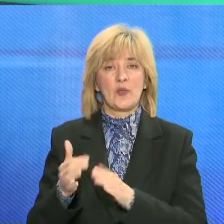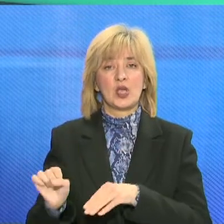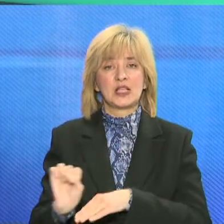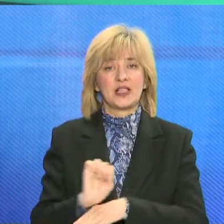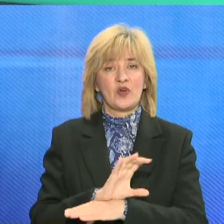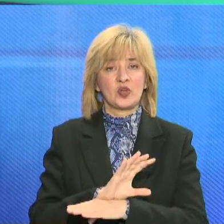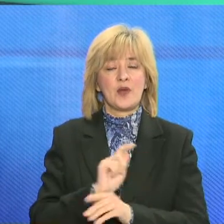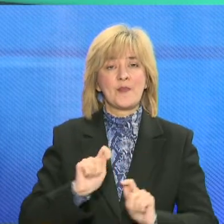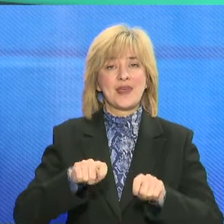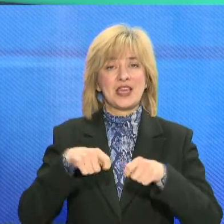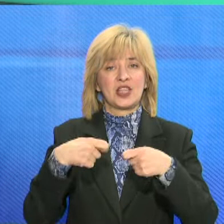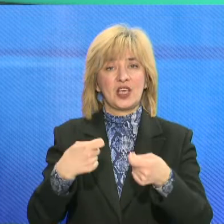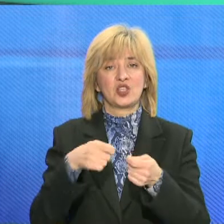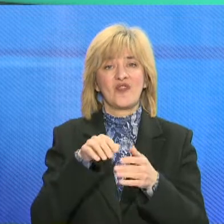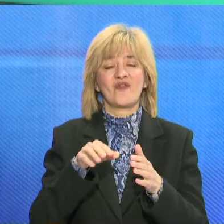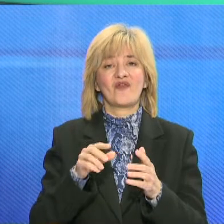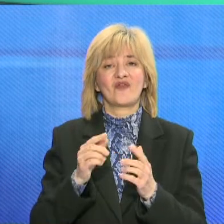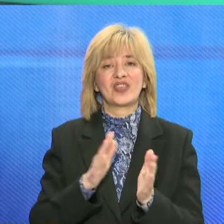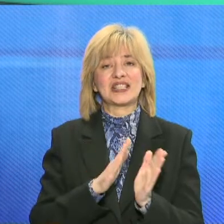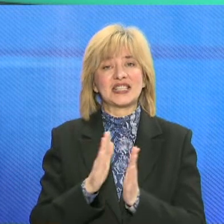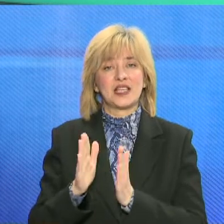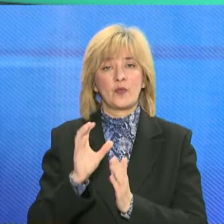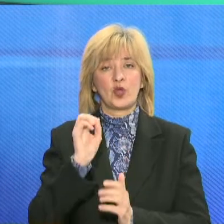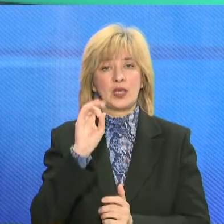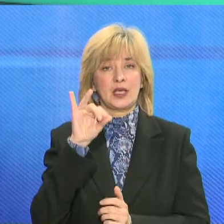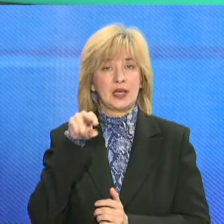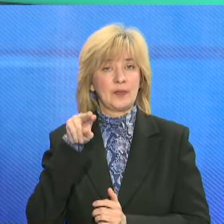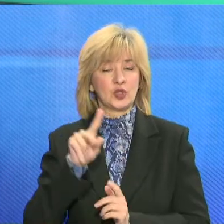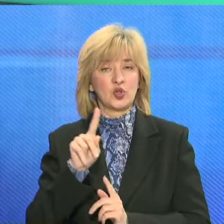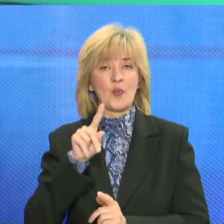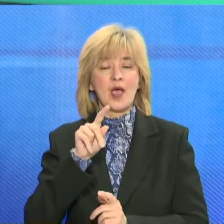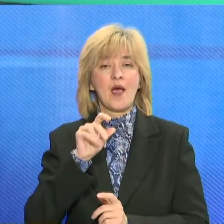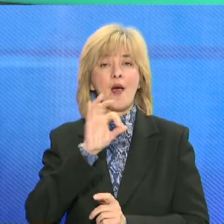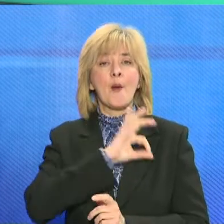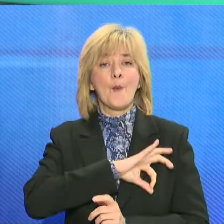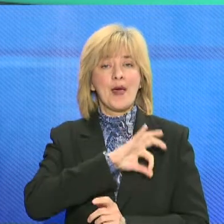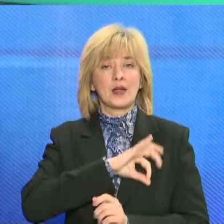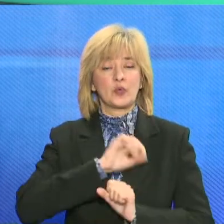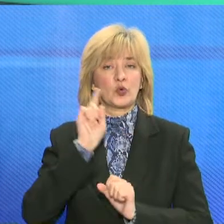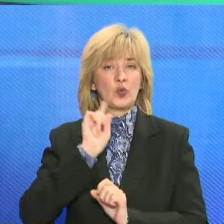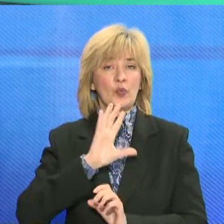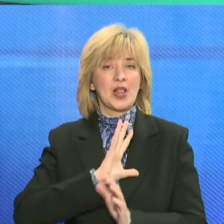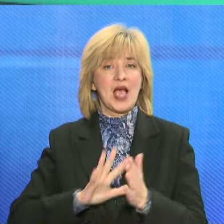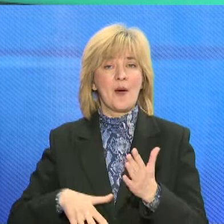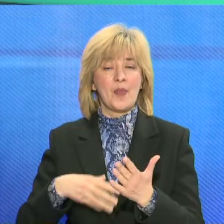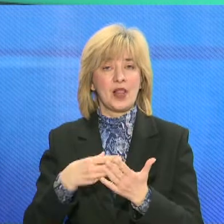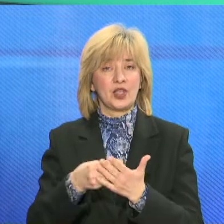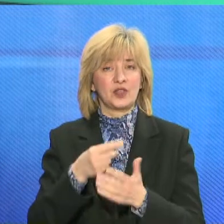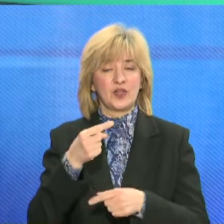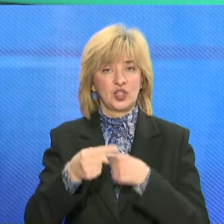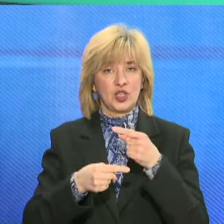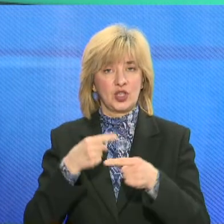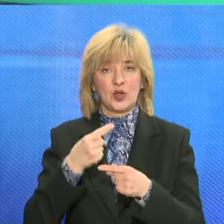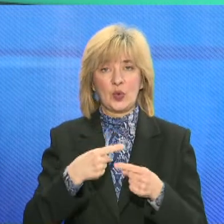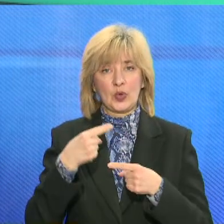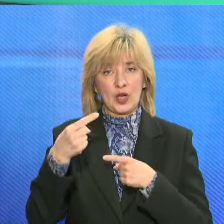систему ЕРИП, чтобы потребителю было удобно не только оплачивать там, через удаленный доступ потребляемой